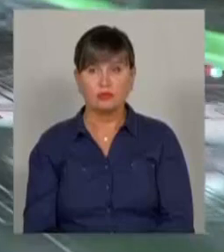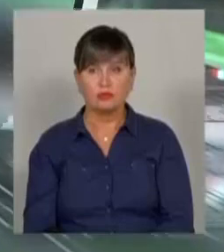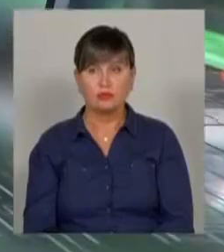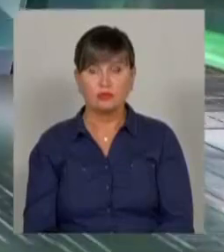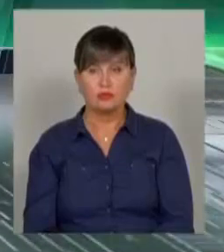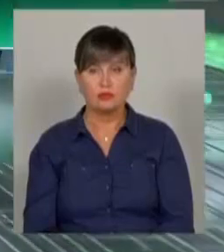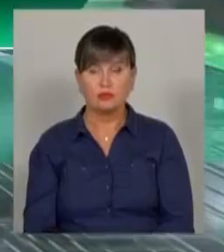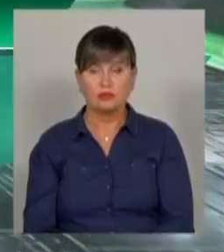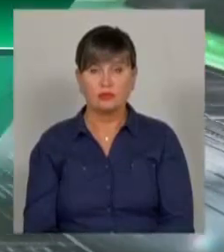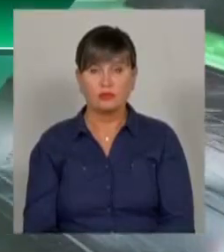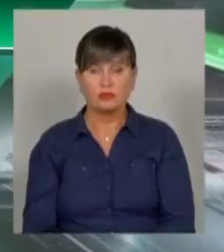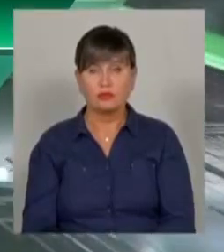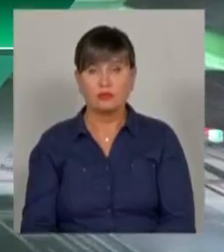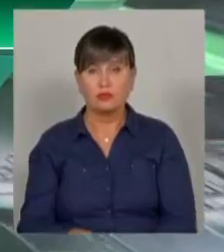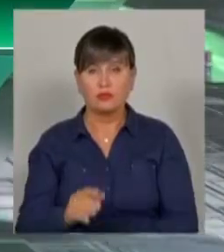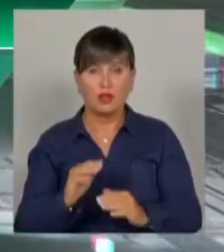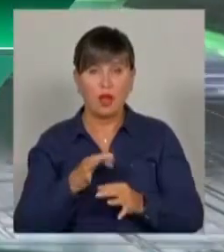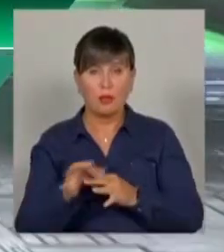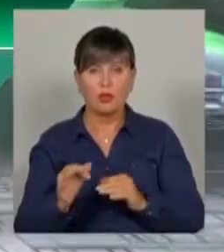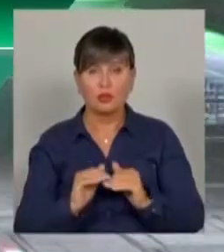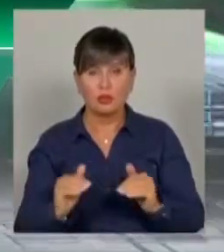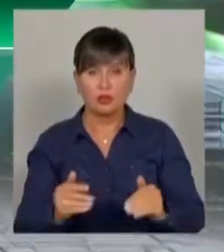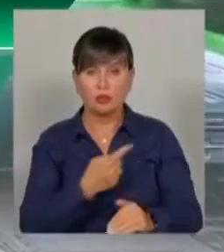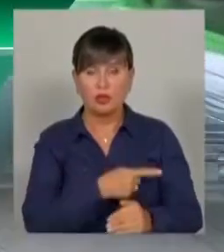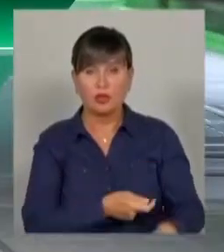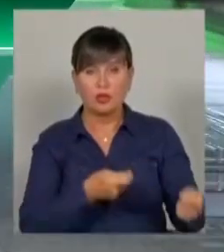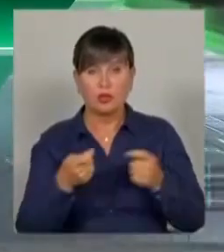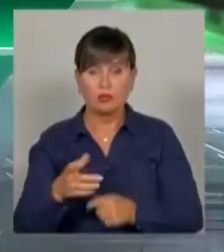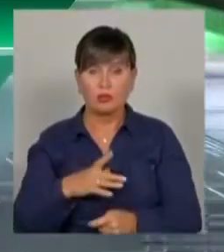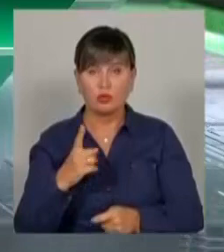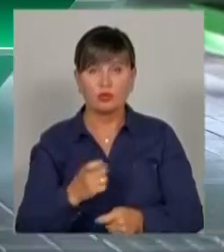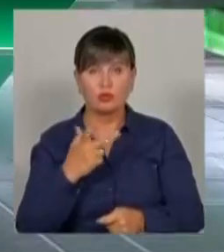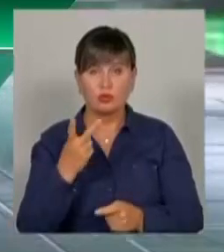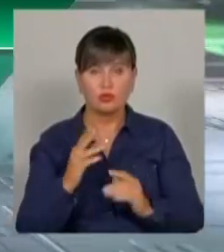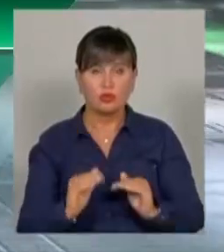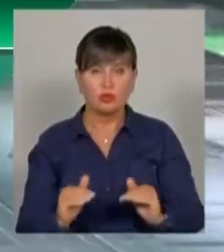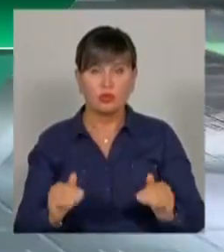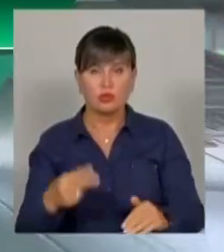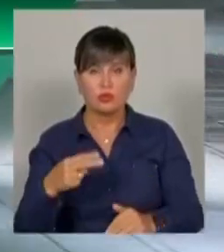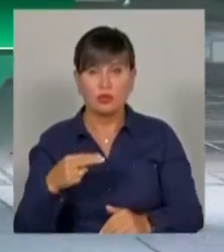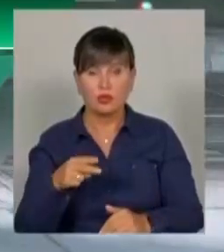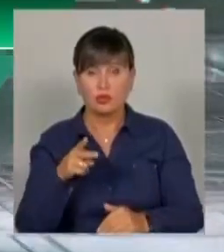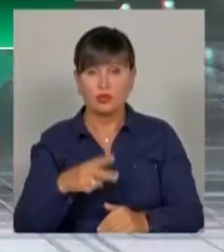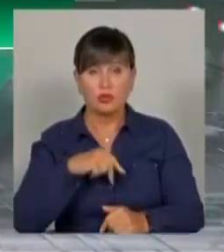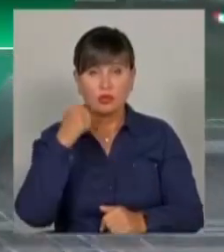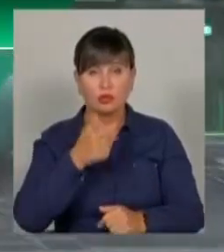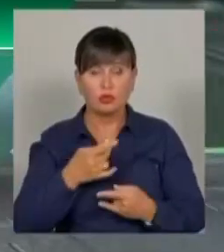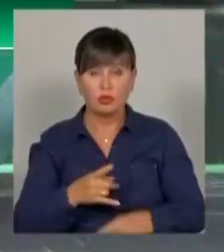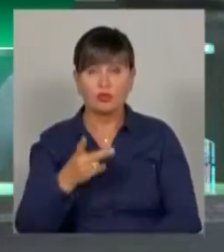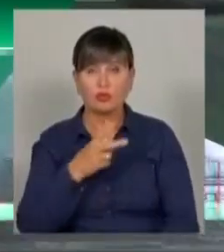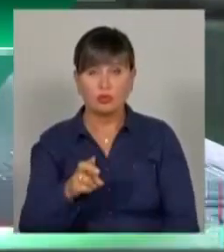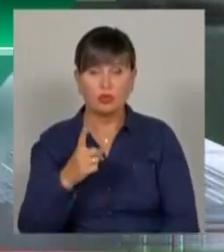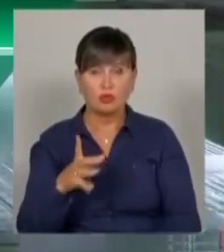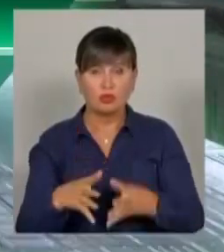В приемное отделение областной детской клинической больницы были доставлены бригадой 103. Двое детей 20-го года рождения, близнецы, из